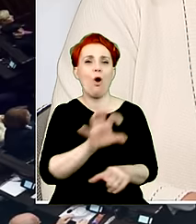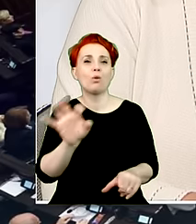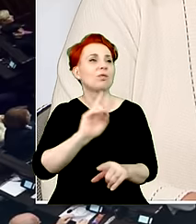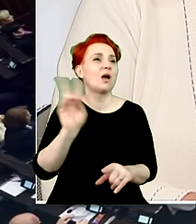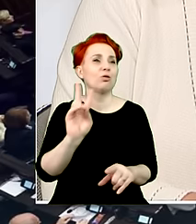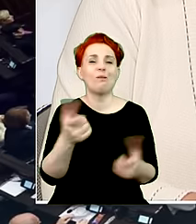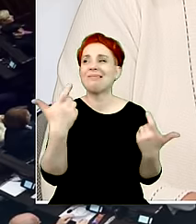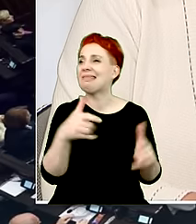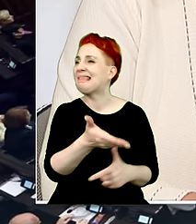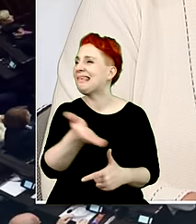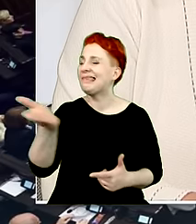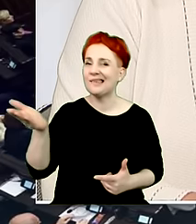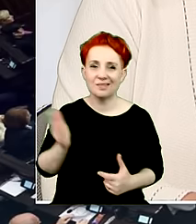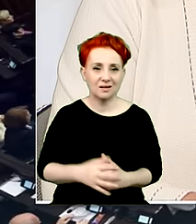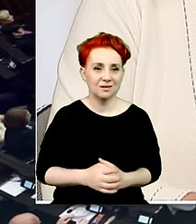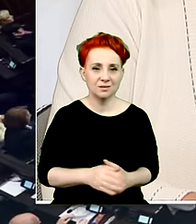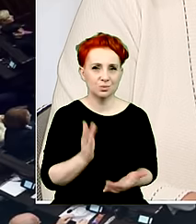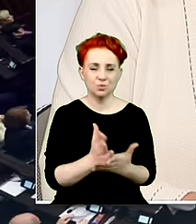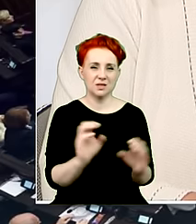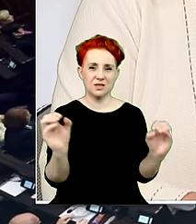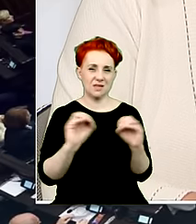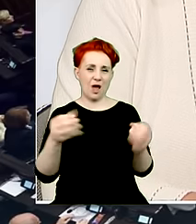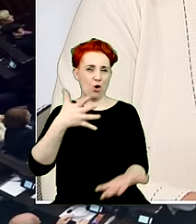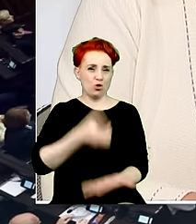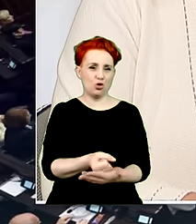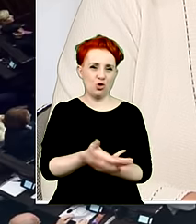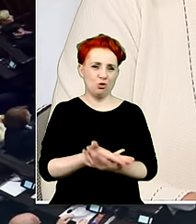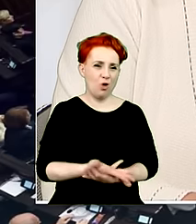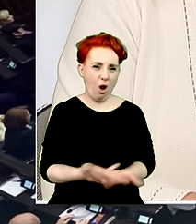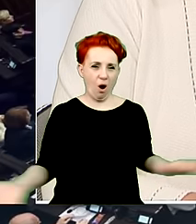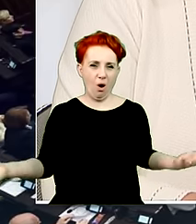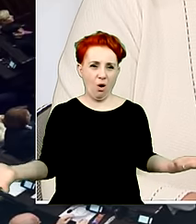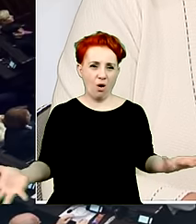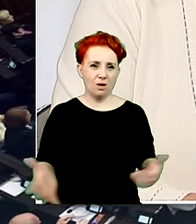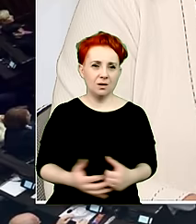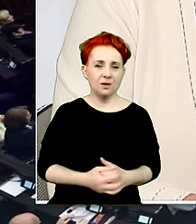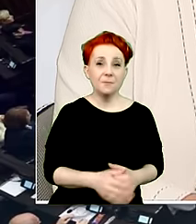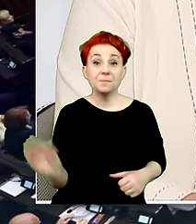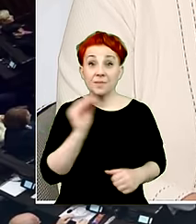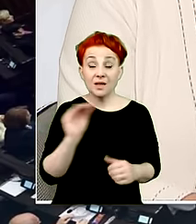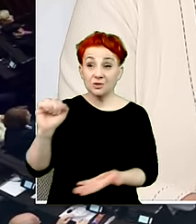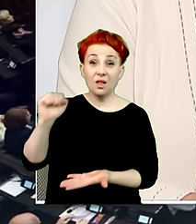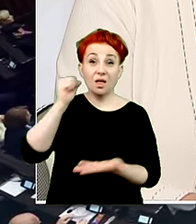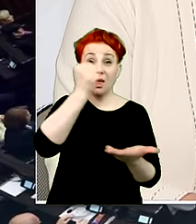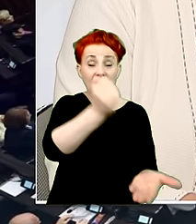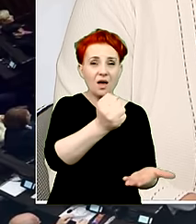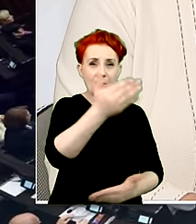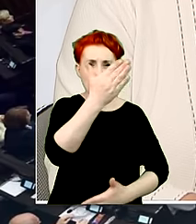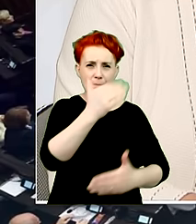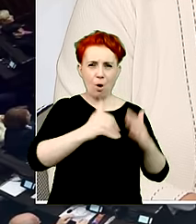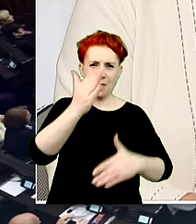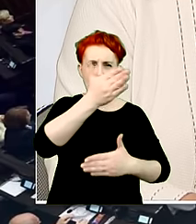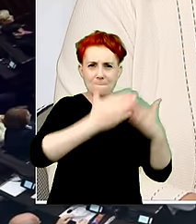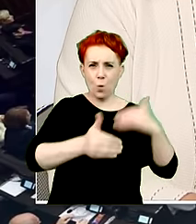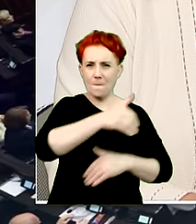ogląda. Sprowadziliście te telewizje po prostu do parteru i jeszcze przekazujecie prawie 500 000 000 złotych na te telewizje, panie